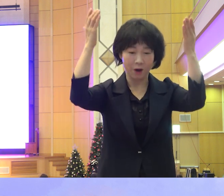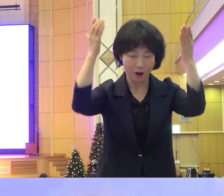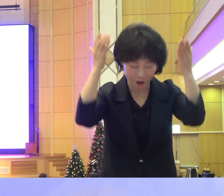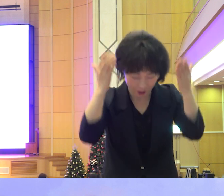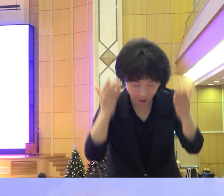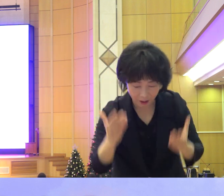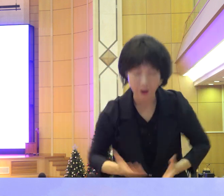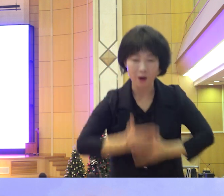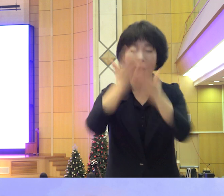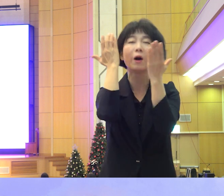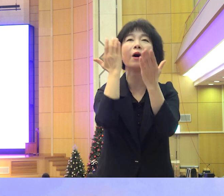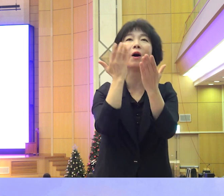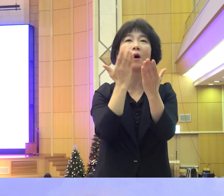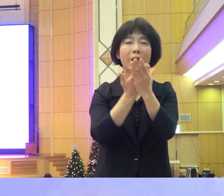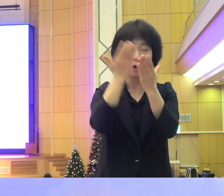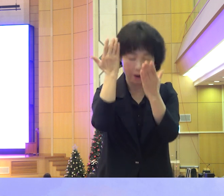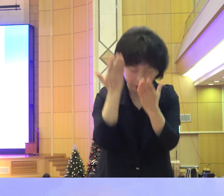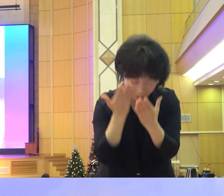다스리소서.